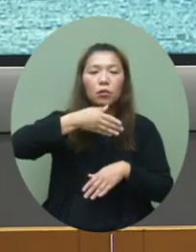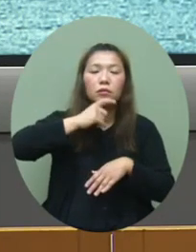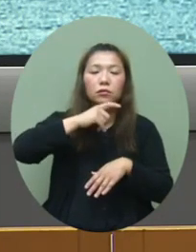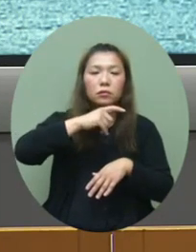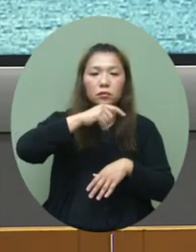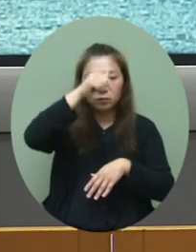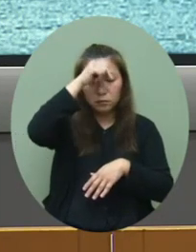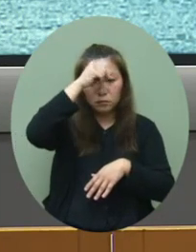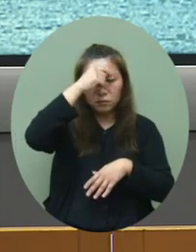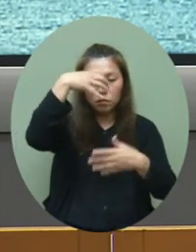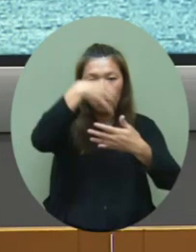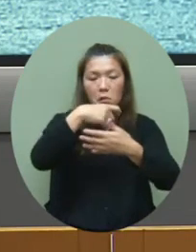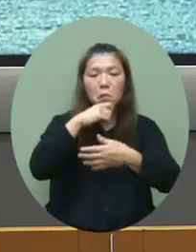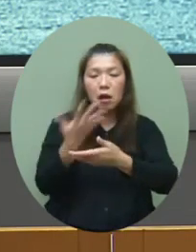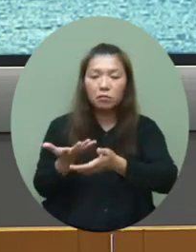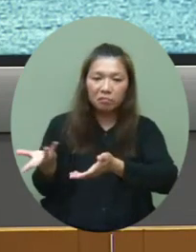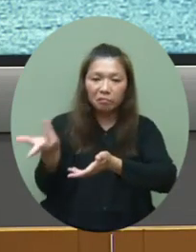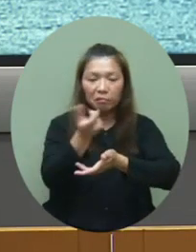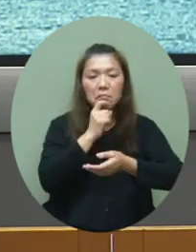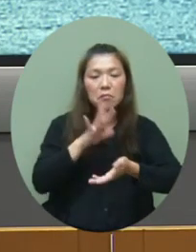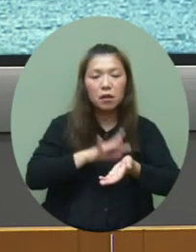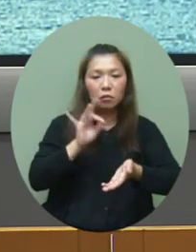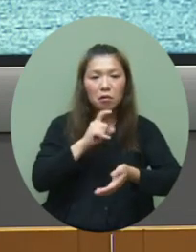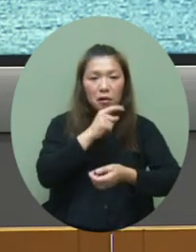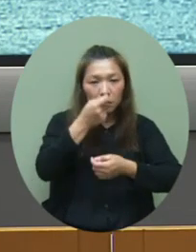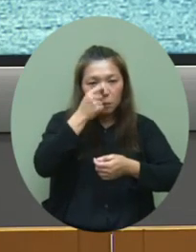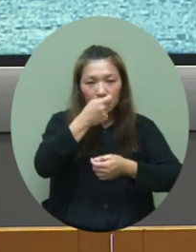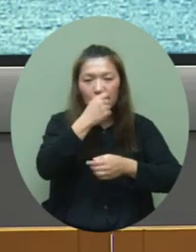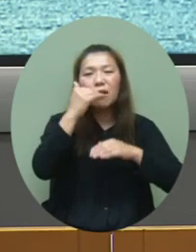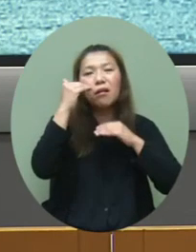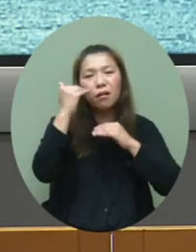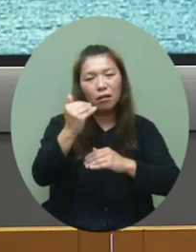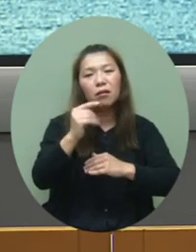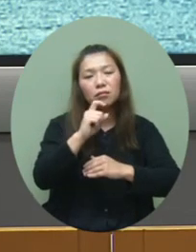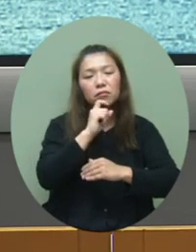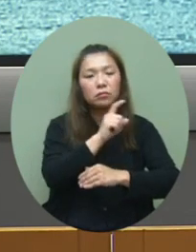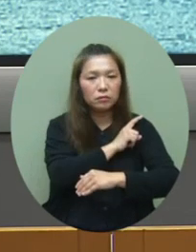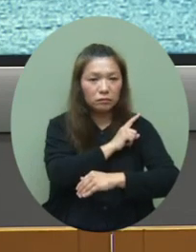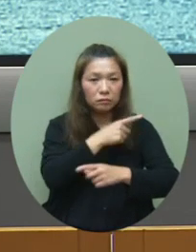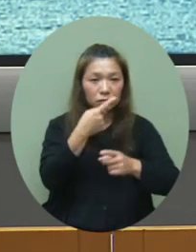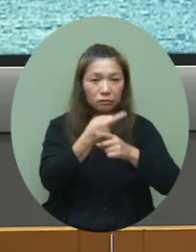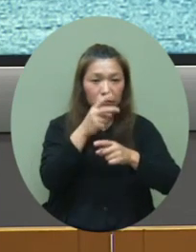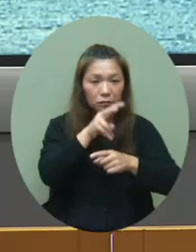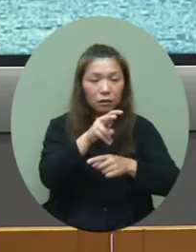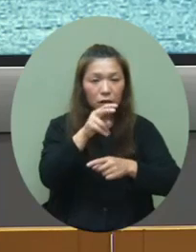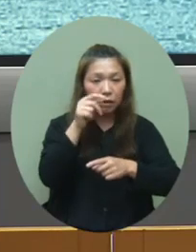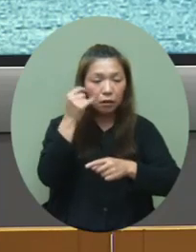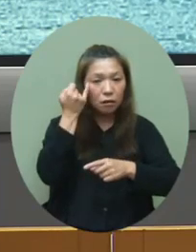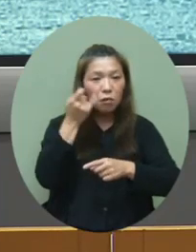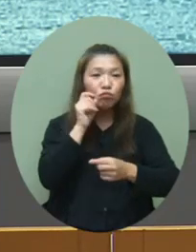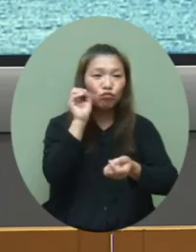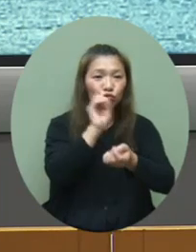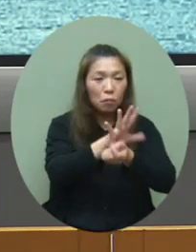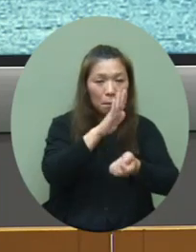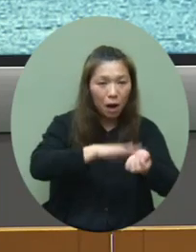那裡了。大家都知道這個、快速檢測都有一定的局限了、可能有時是、早期發病